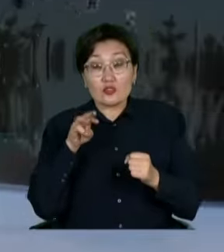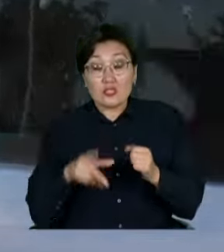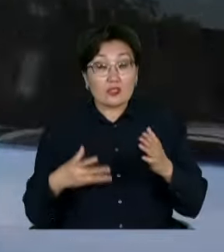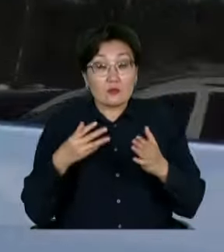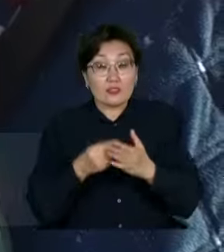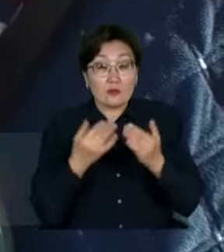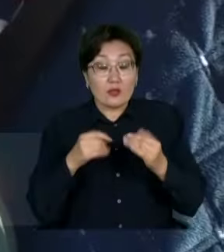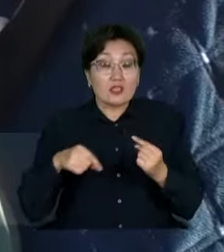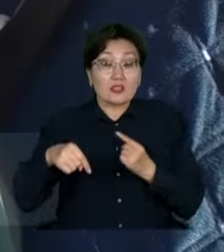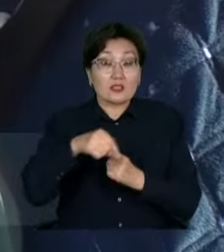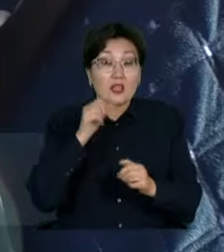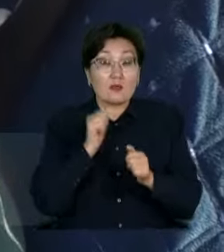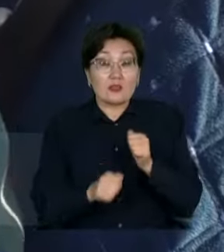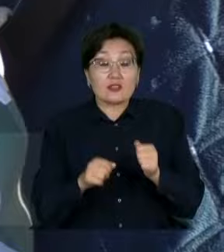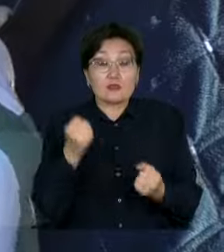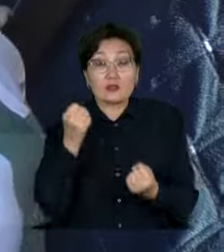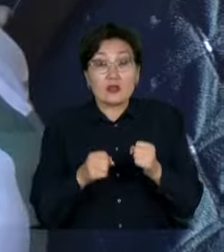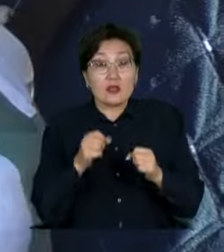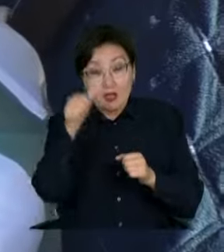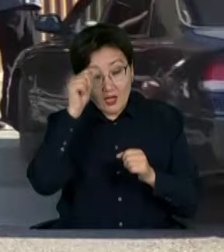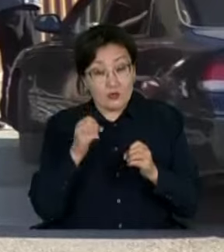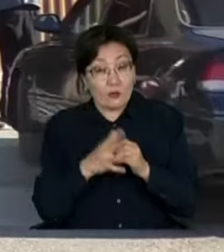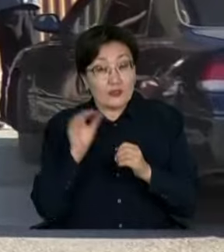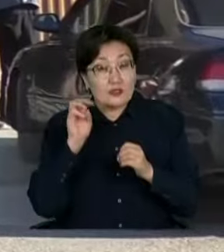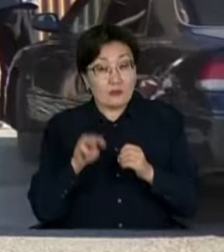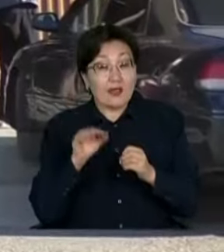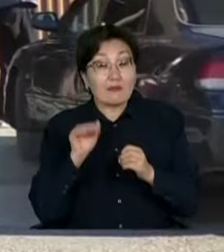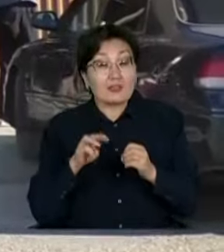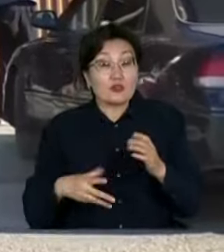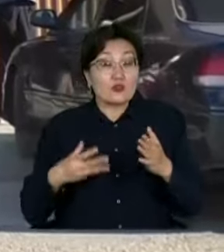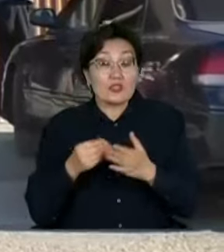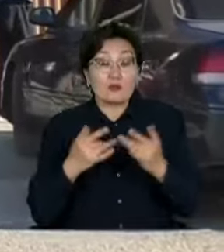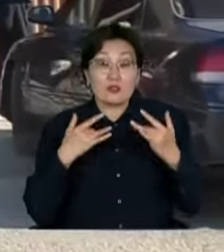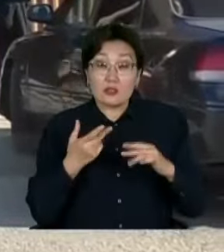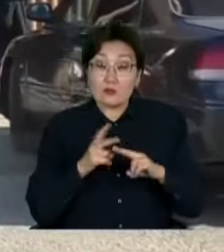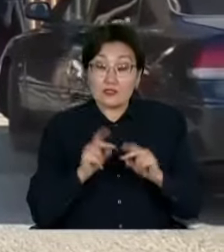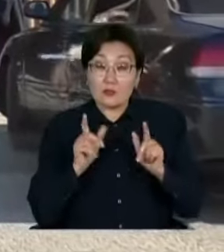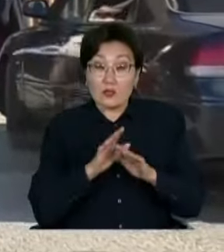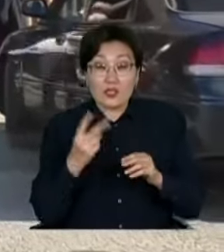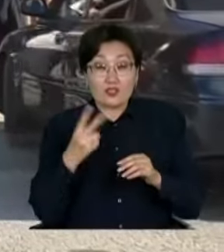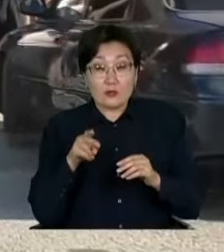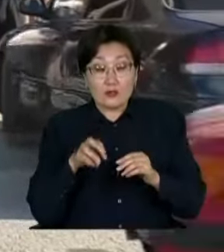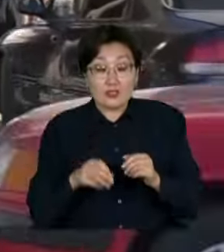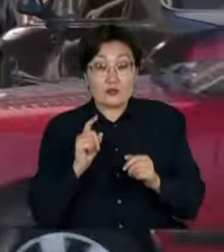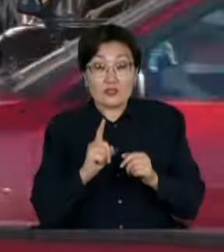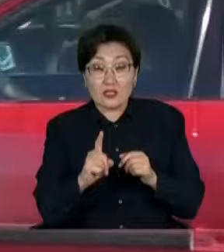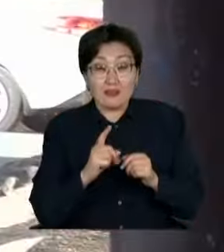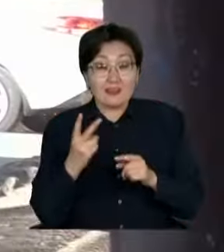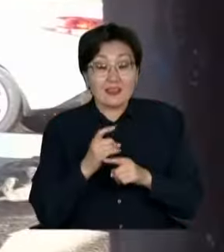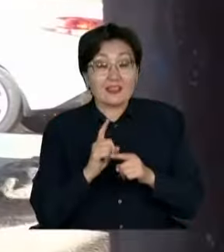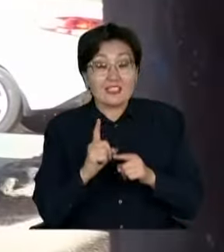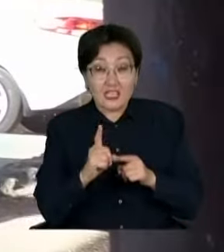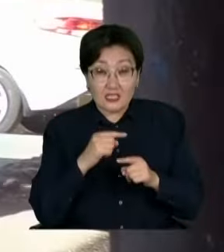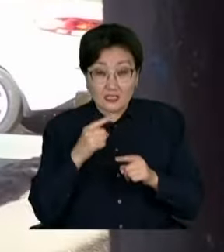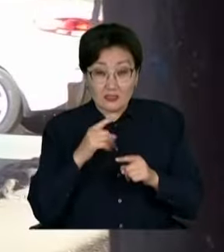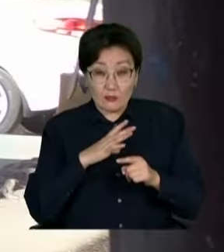төлеген, енді кәсіпкер әр қайсынан айына 15 мыңнан сұрап отыр. Ал жүргізушілер бұған келіспейді, олар 20 шақырым жерге күніне 2 ақ рет